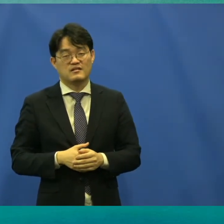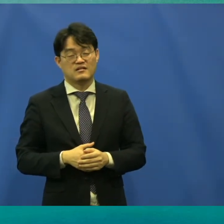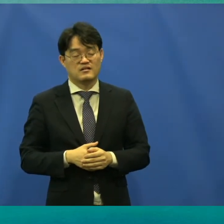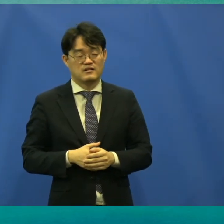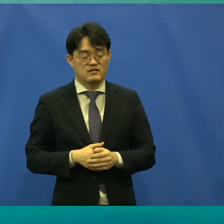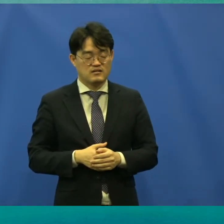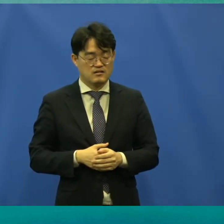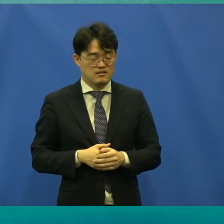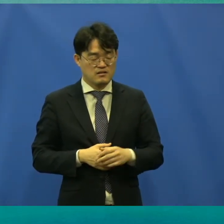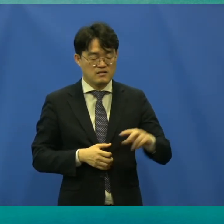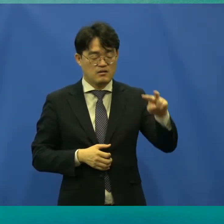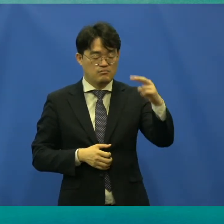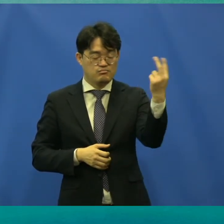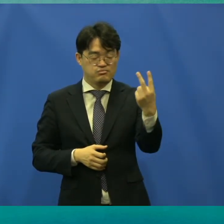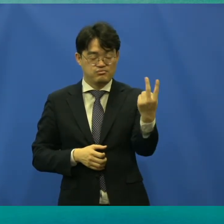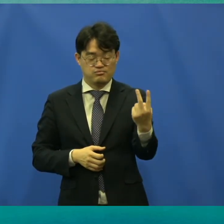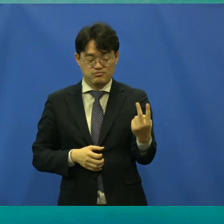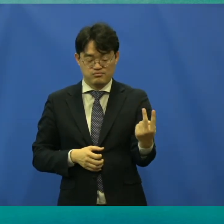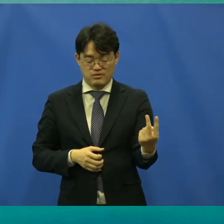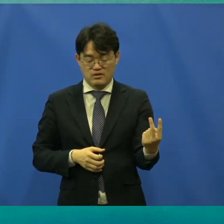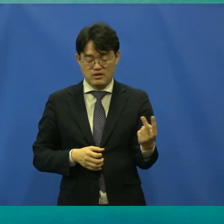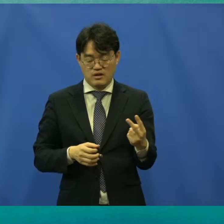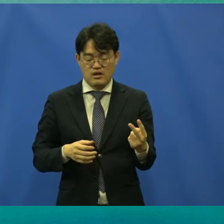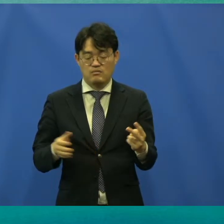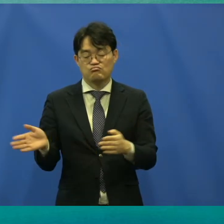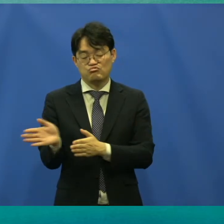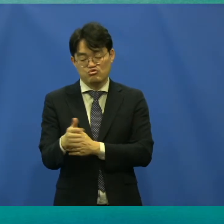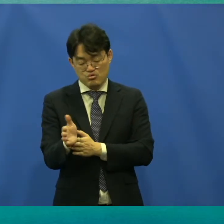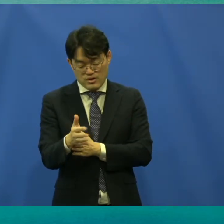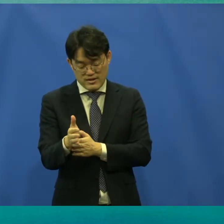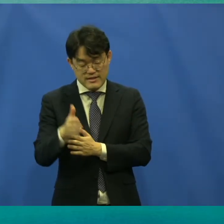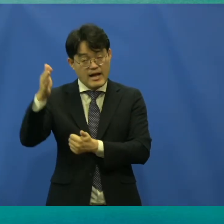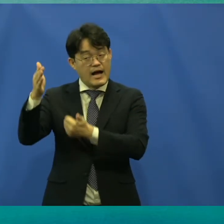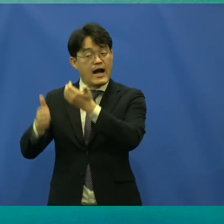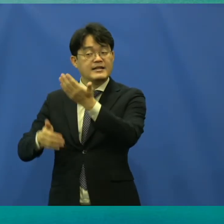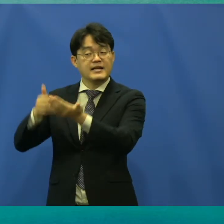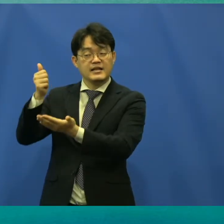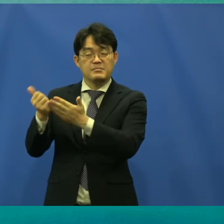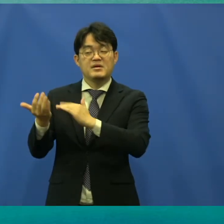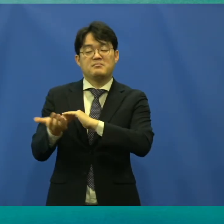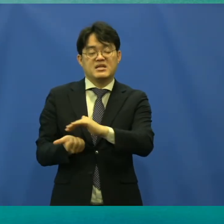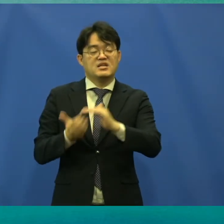하나가 아닙니다. 하나님이 준비해 놓으신 큰 물고기.